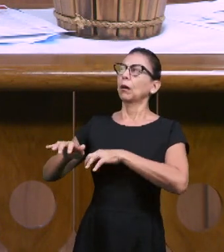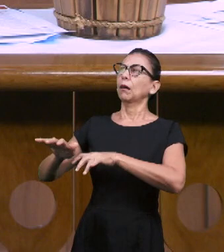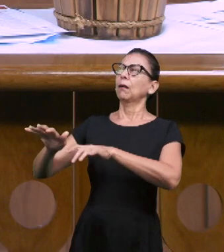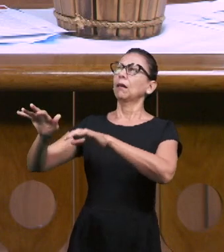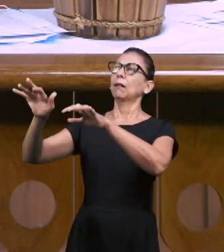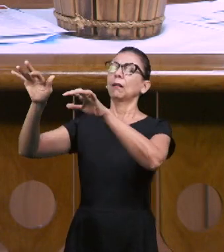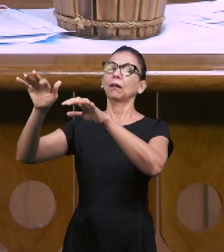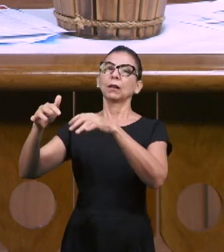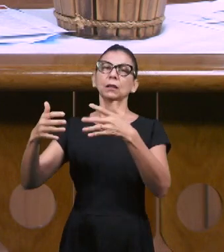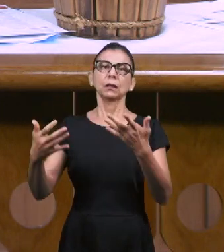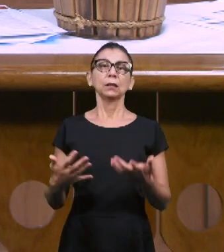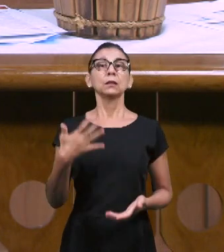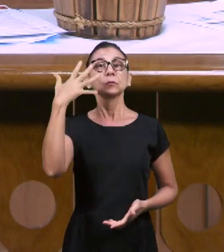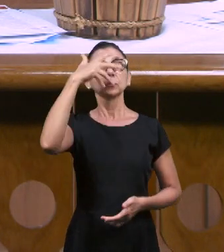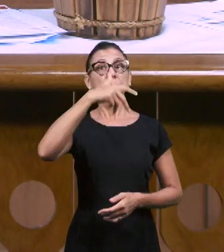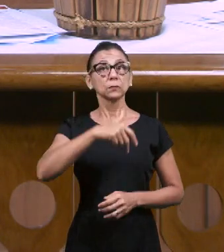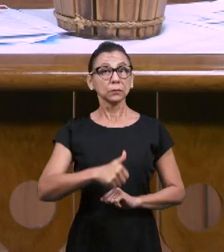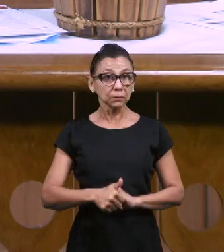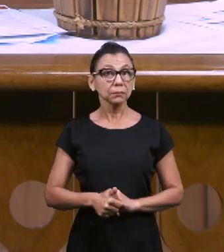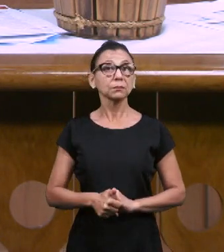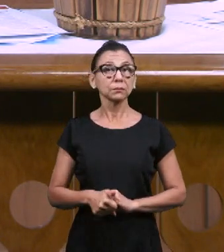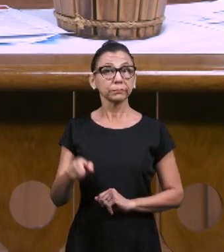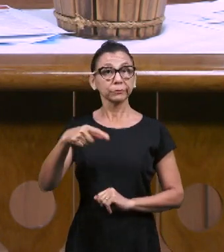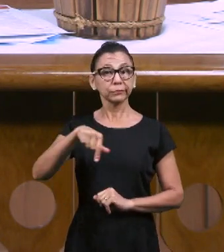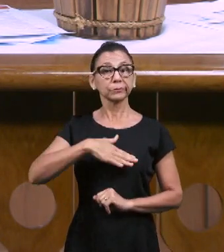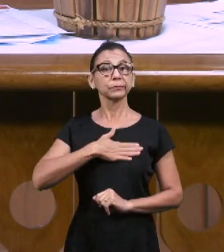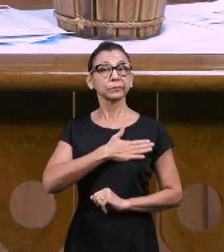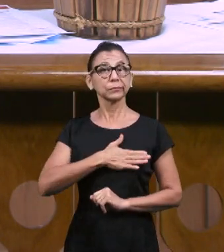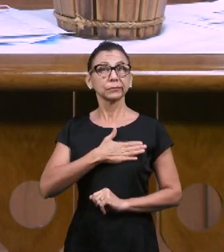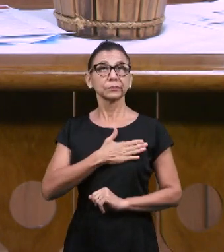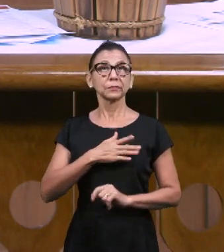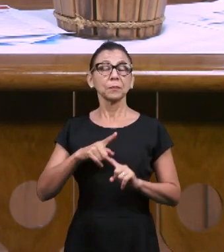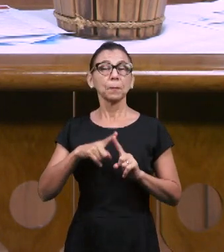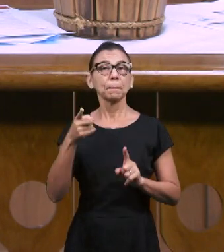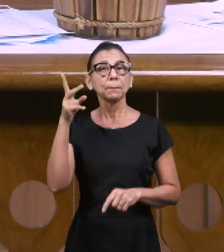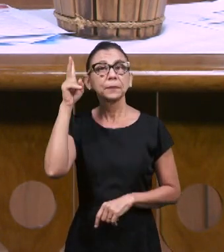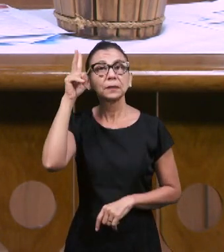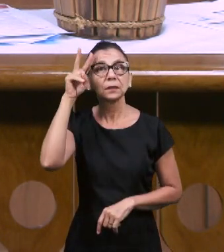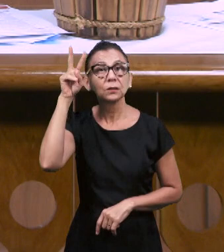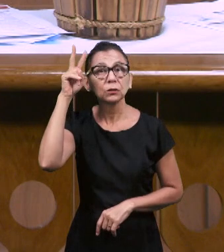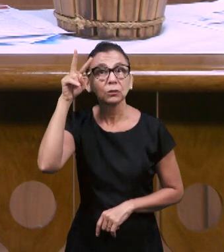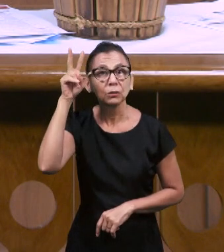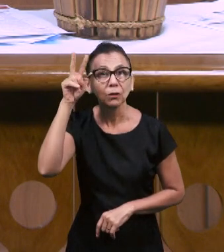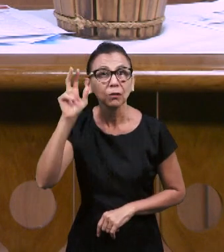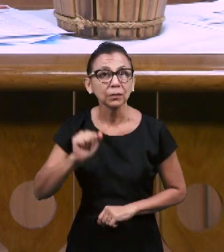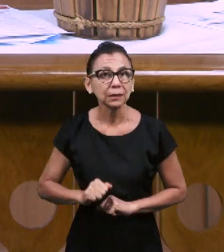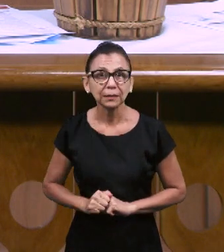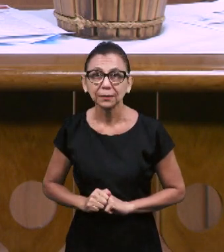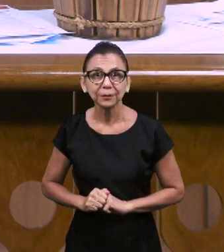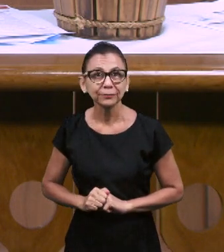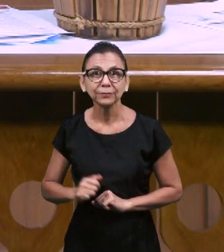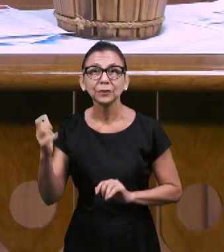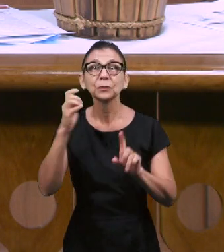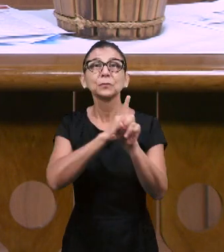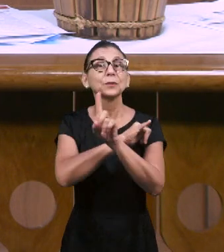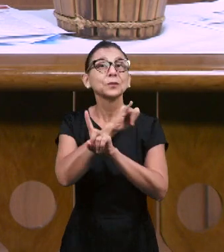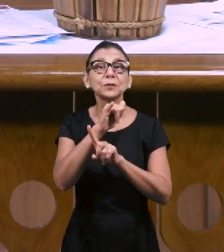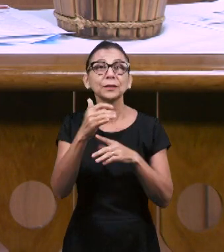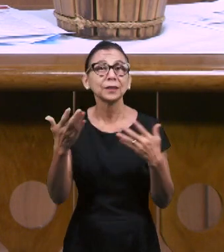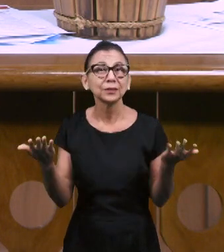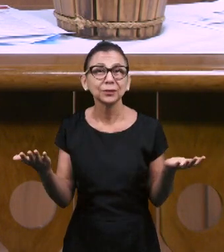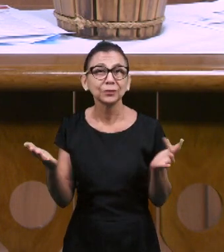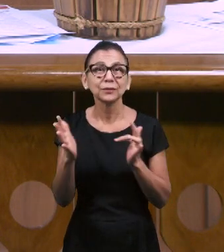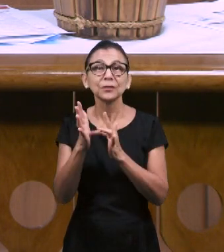des figures que tout le monde aime bien. Mais cela, c'est le côté historique. Et le côté prophétique, c'est Jésus